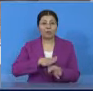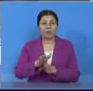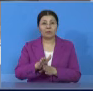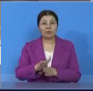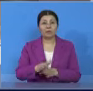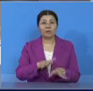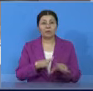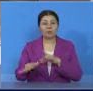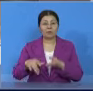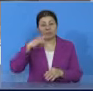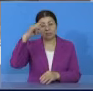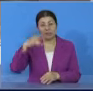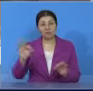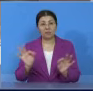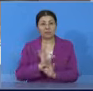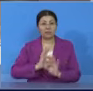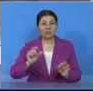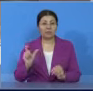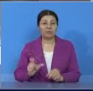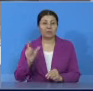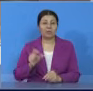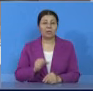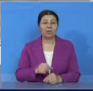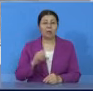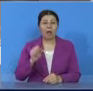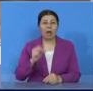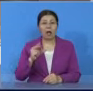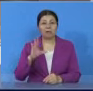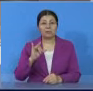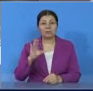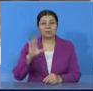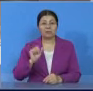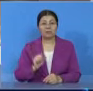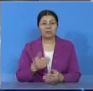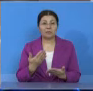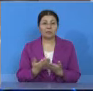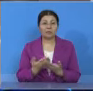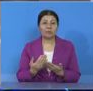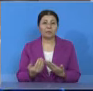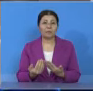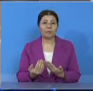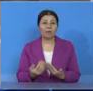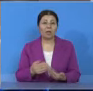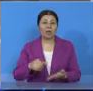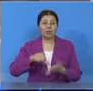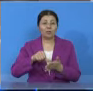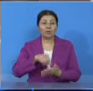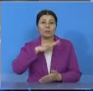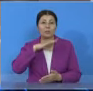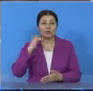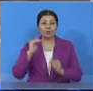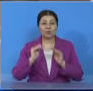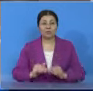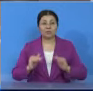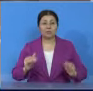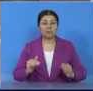казахских исполнителей Жаяу Муса Ахсиса и Дусикеев Ноктюрн. Сегодня приехали очень много людей с